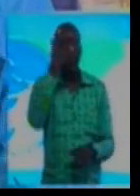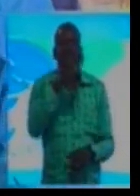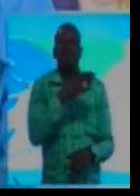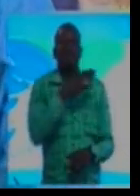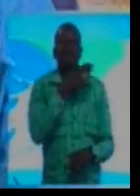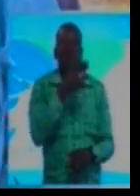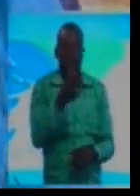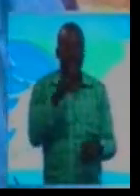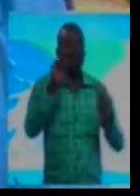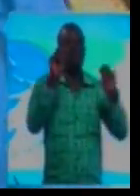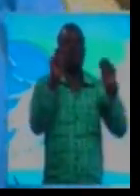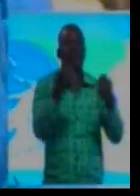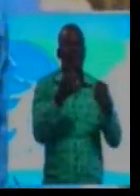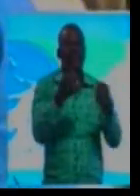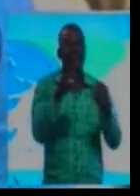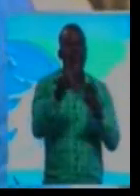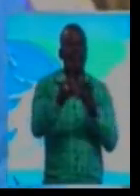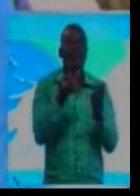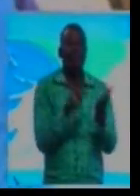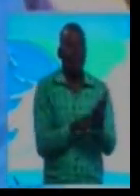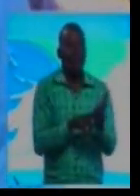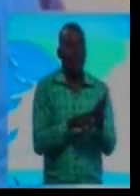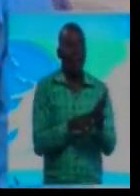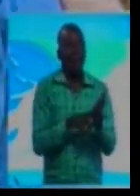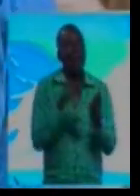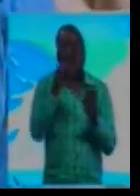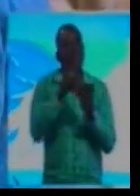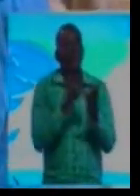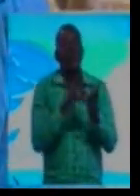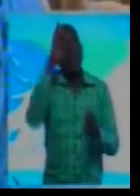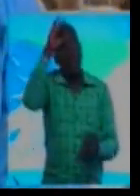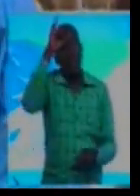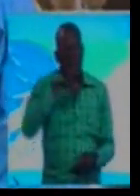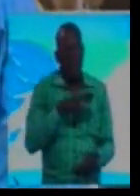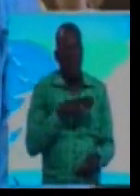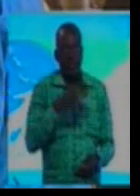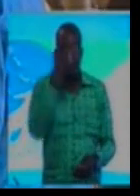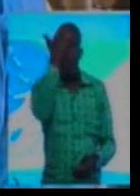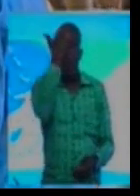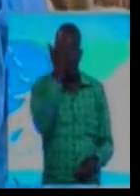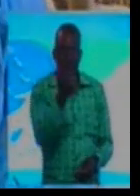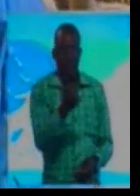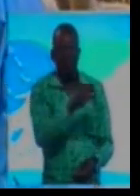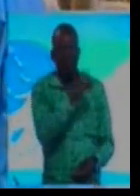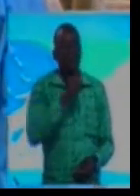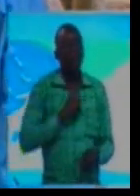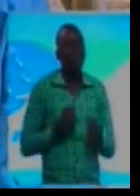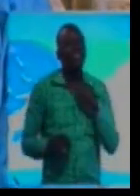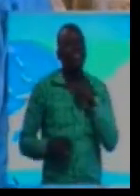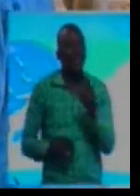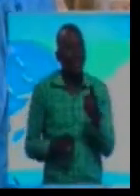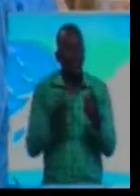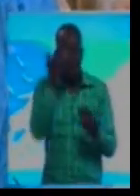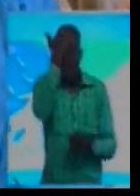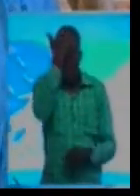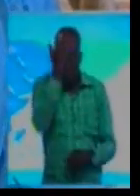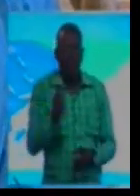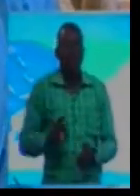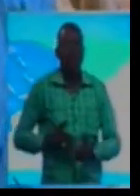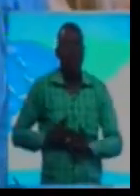méconnaissance vraiment des textes, des lois, des droits de l'homme. Donc c'est pour cela que je me suis dit, pourquoi ne pas accompagner mes